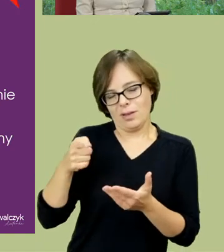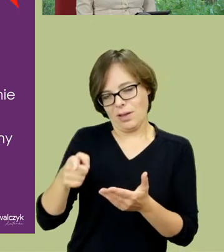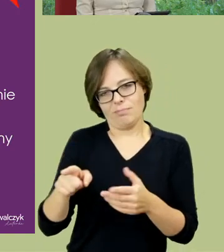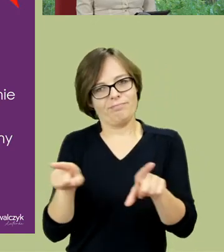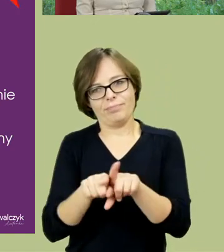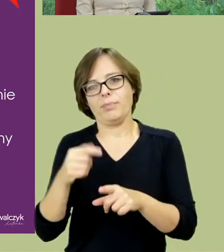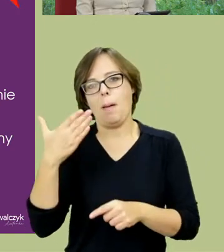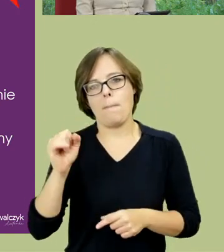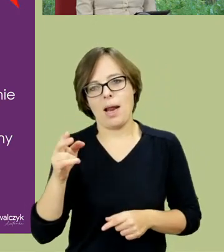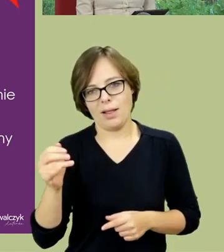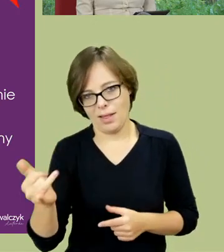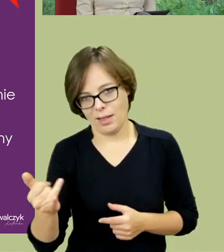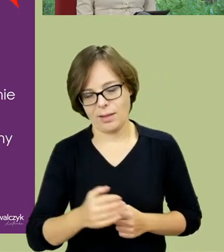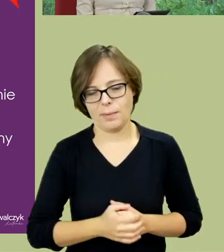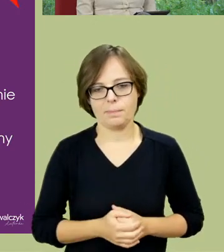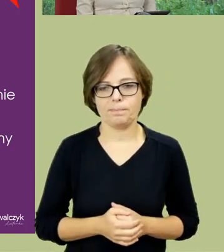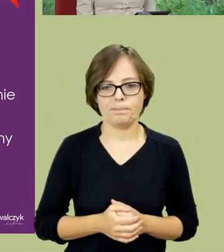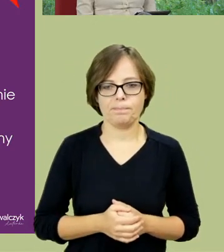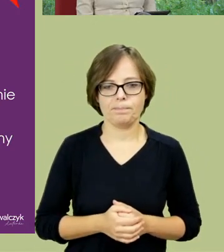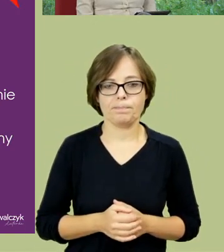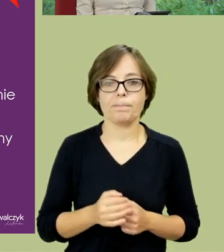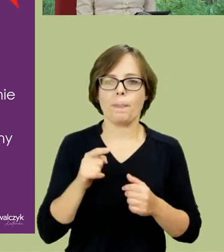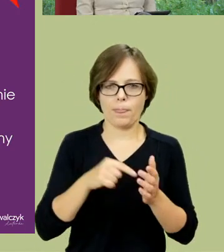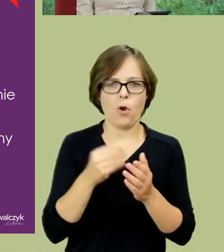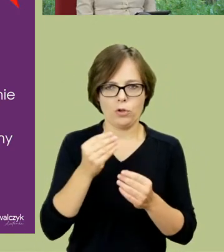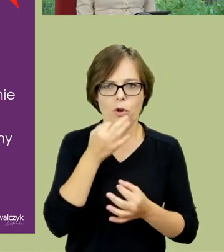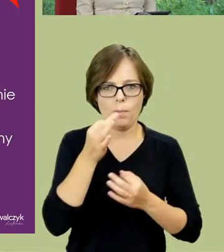powiem. Innymi ważnymi